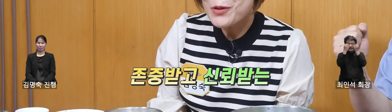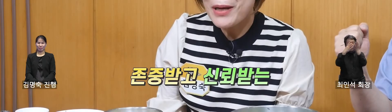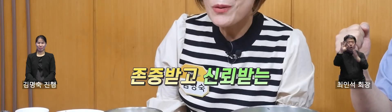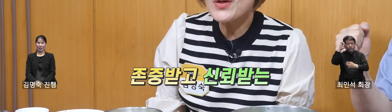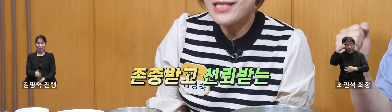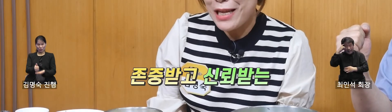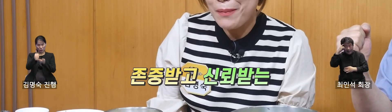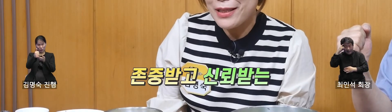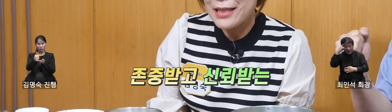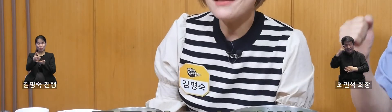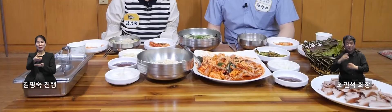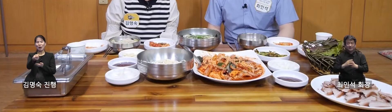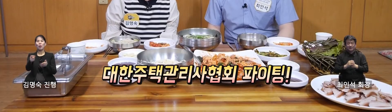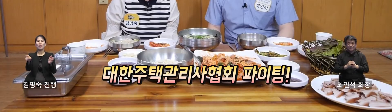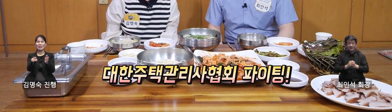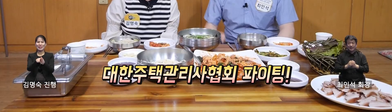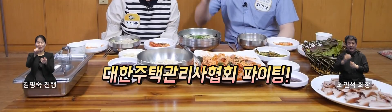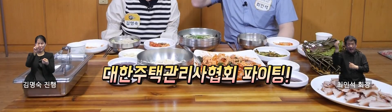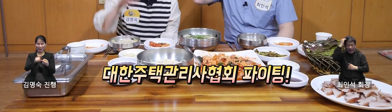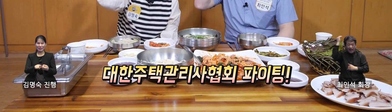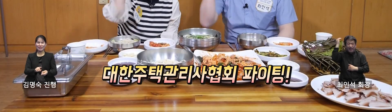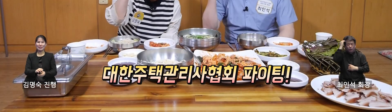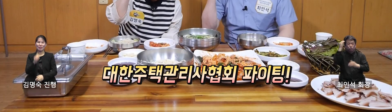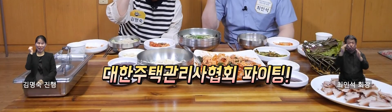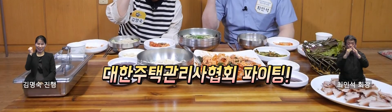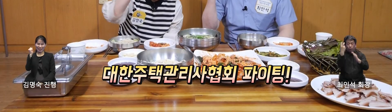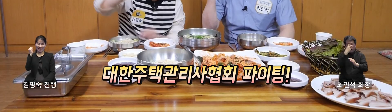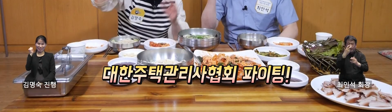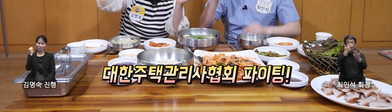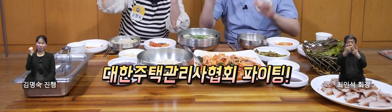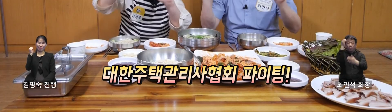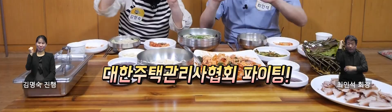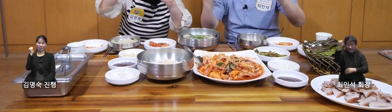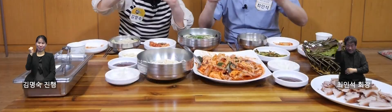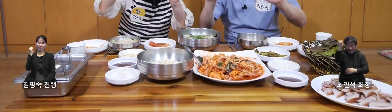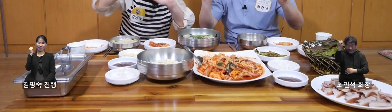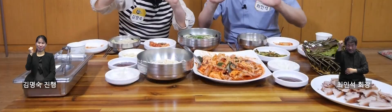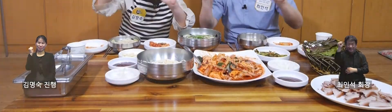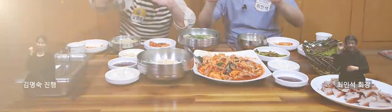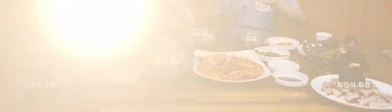새로운 패러다임, 존중받고 신뢰받는 대한주택관리협회 화이팅! 화이팅!